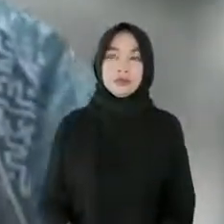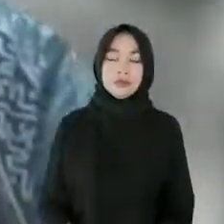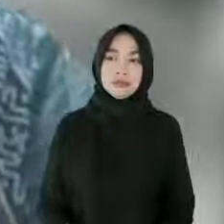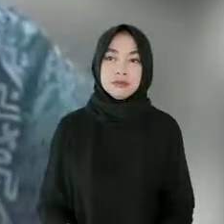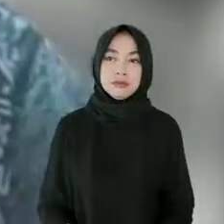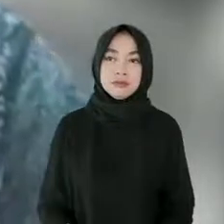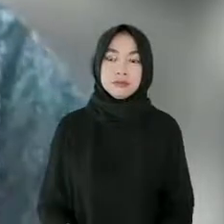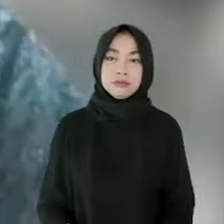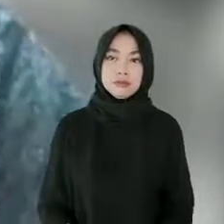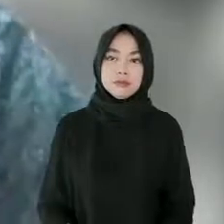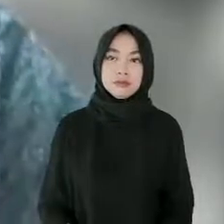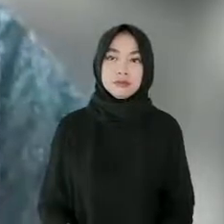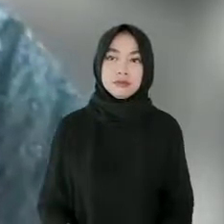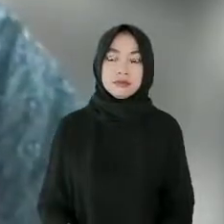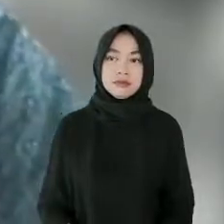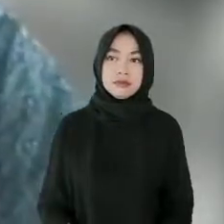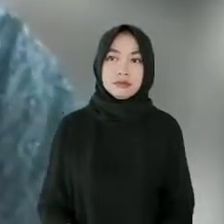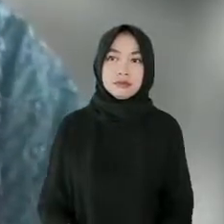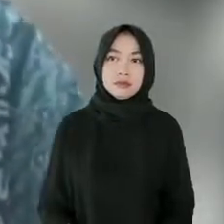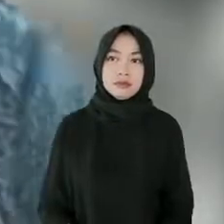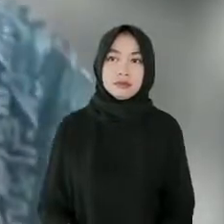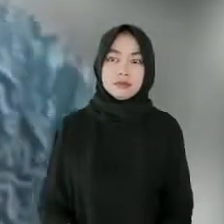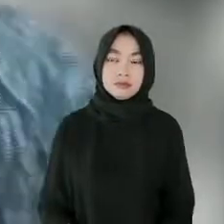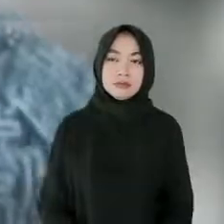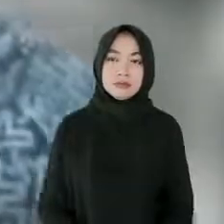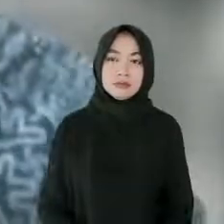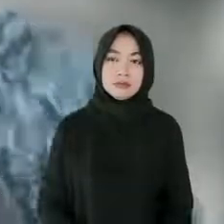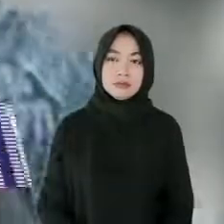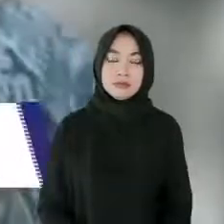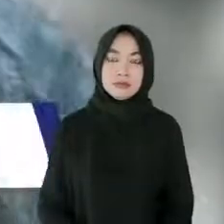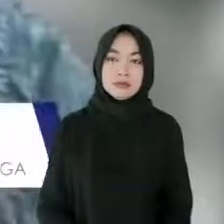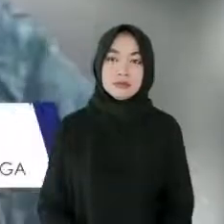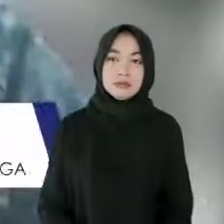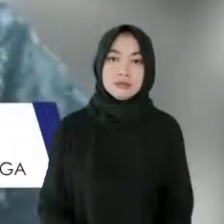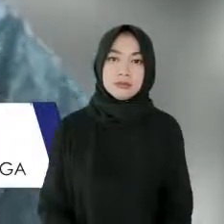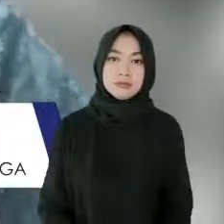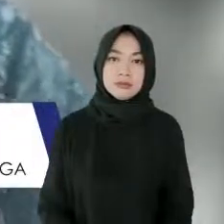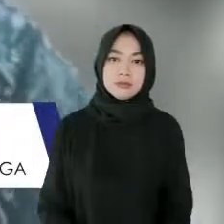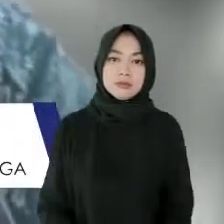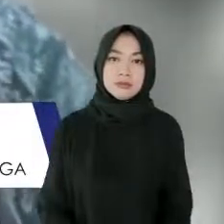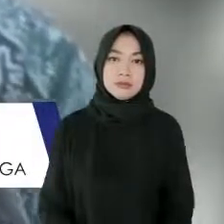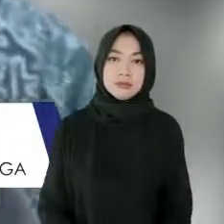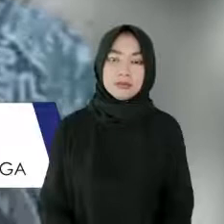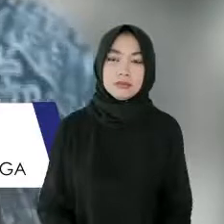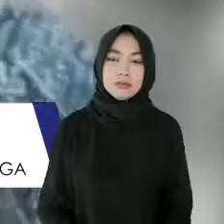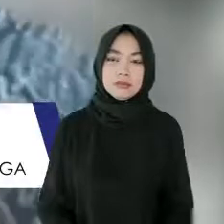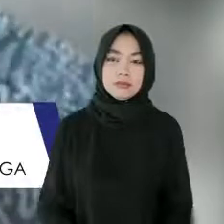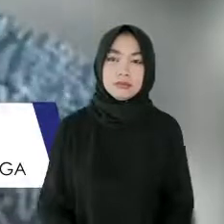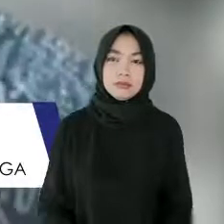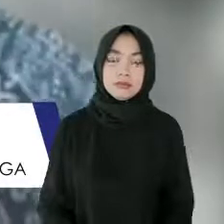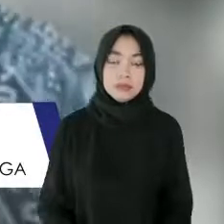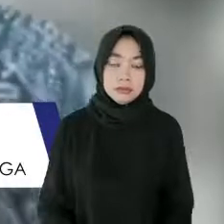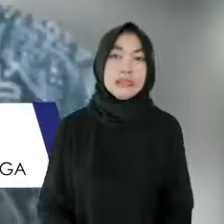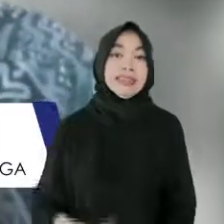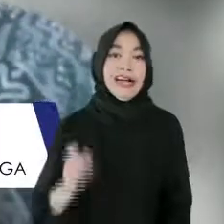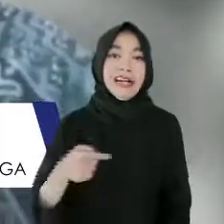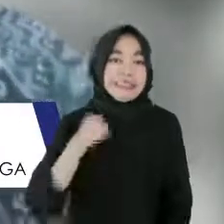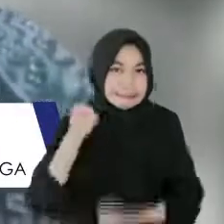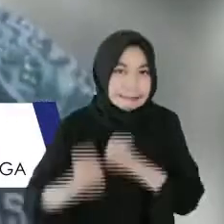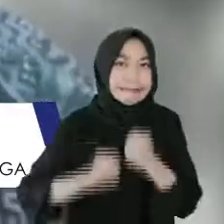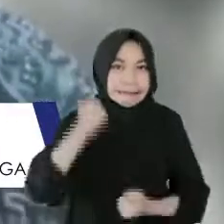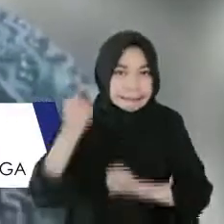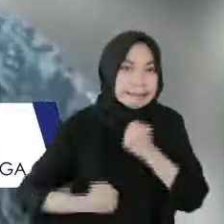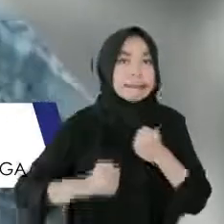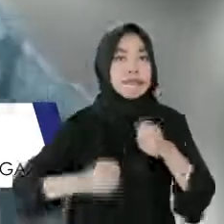seperti yang disampaikan Pak Gatot tadi jadi Upaya mitigasi memang akan kita upaya kita lakukan